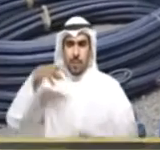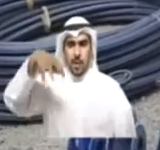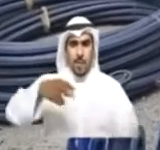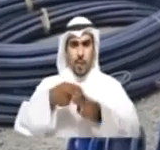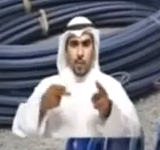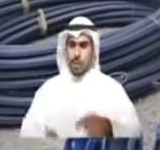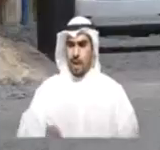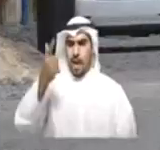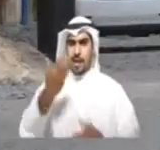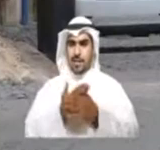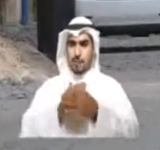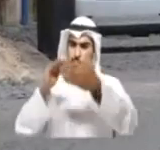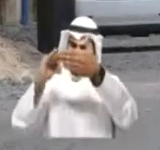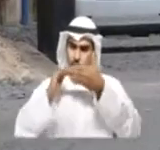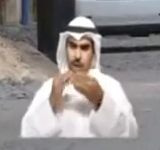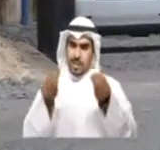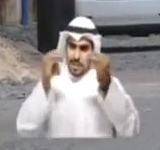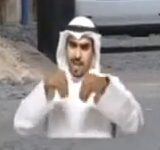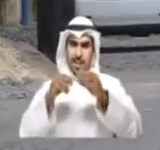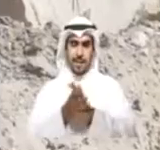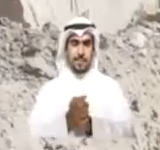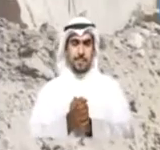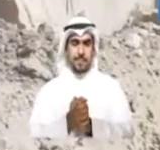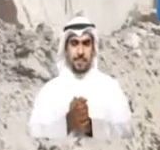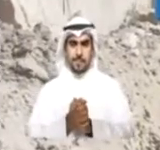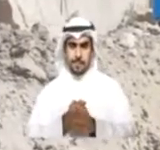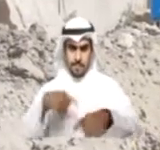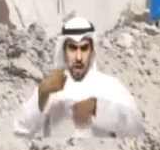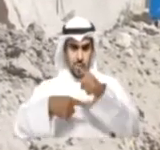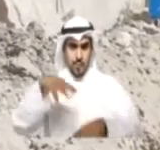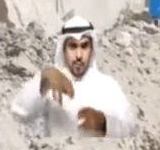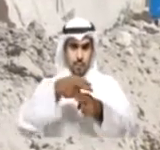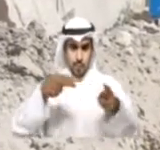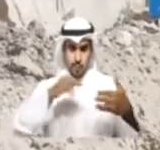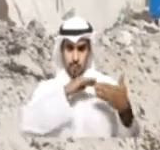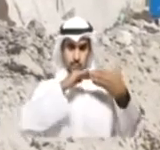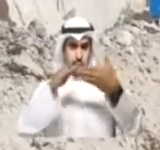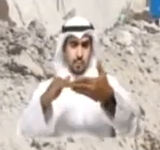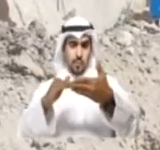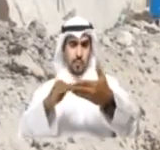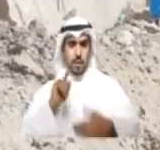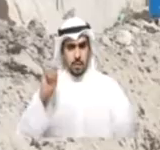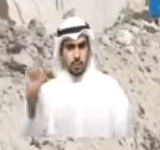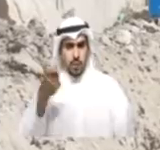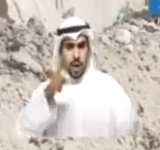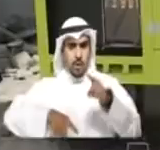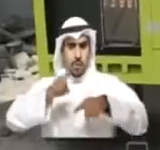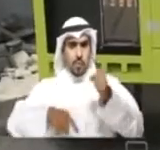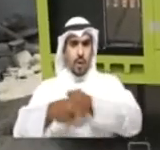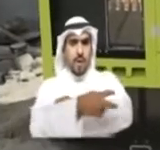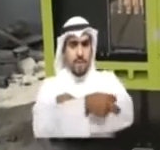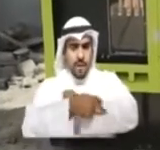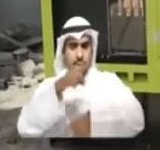كل القطاعات. في كل مرة تقوم فيها دولة الكويت بالتدخل العاجل في قطاع